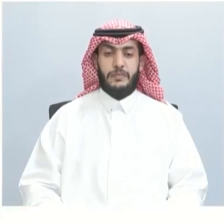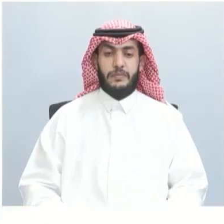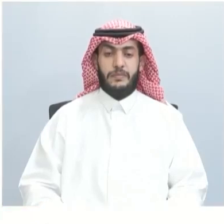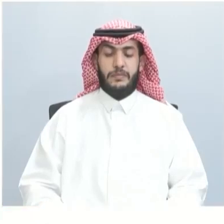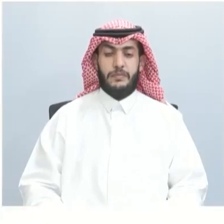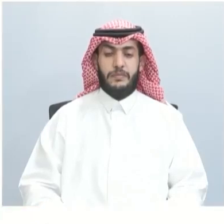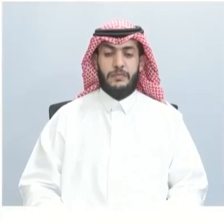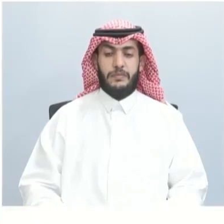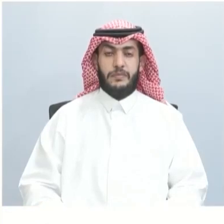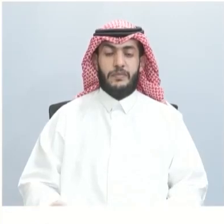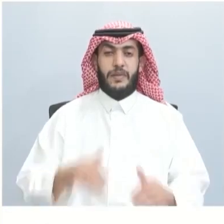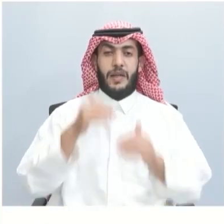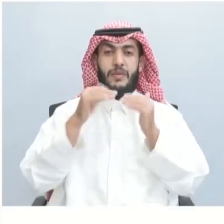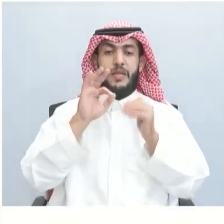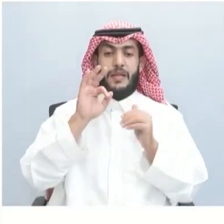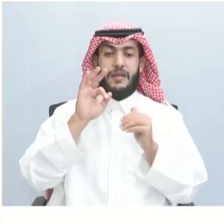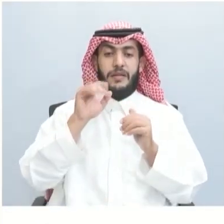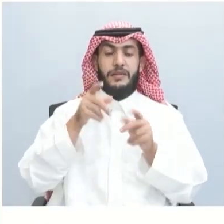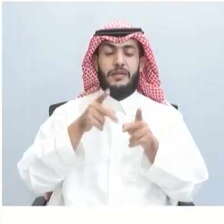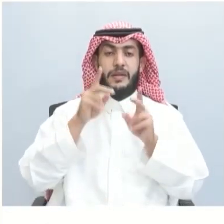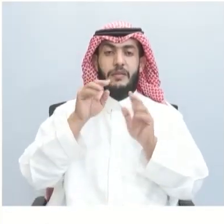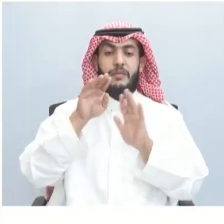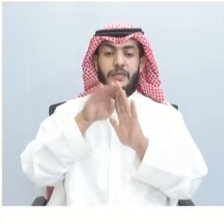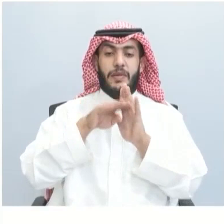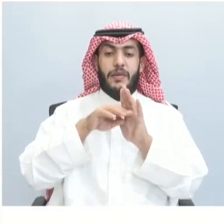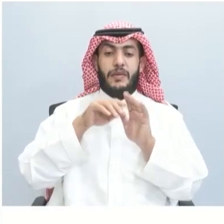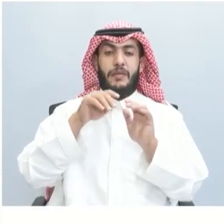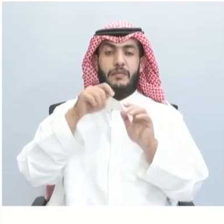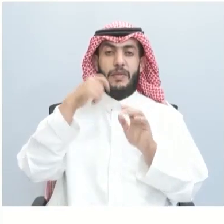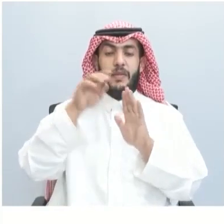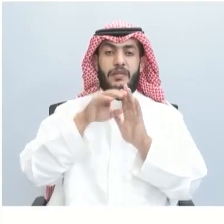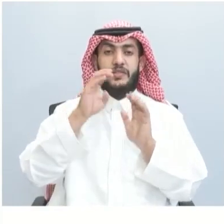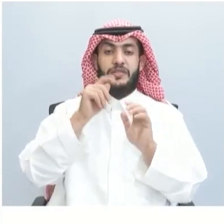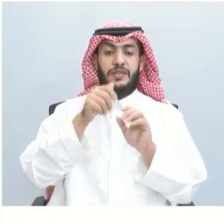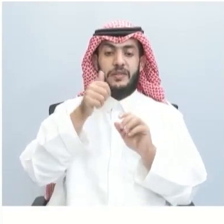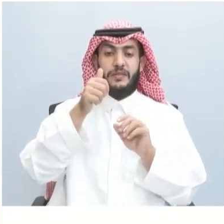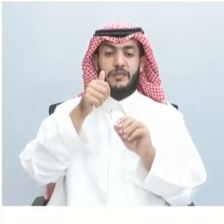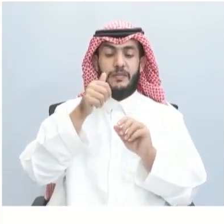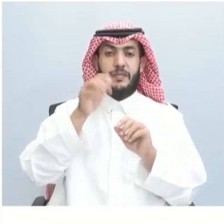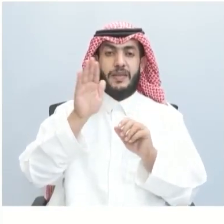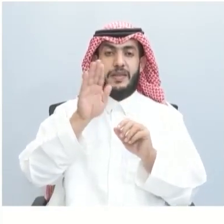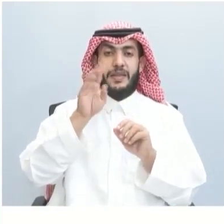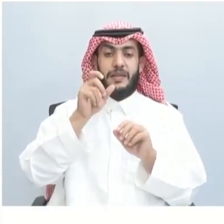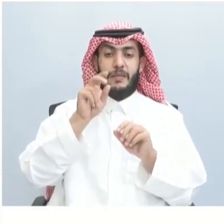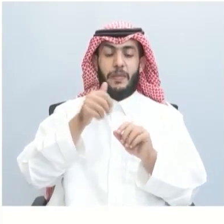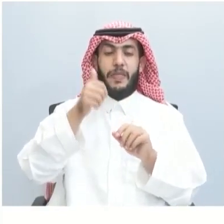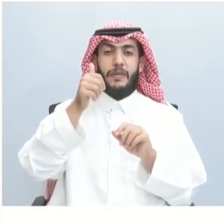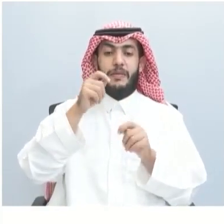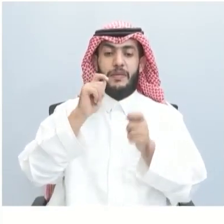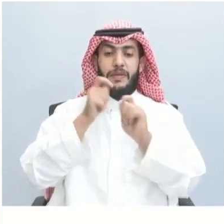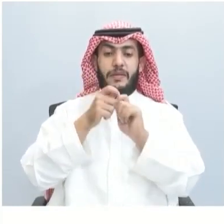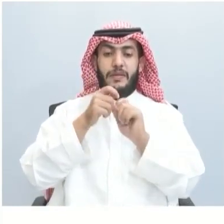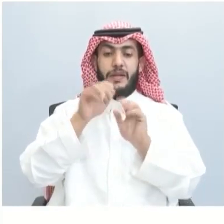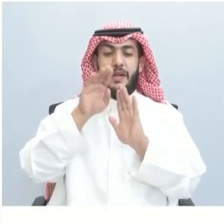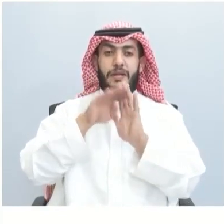ايكون في الخطوه والثالثه قمنا بانشاء مقطع برمجي من جافا سكريبت ليقوم بتبديل